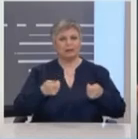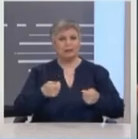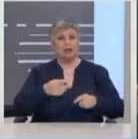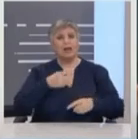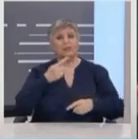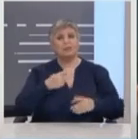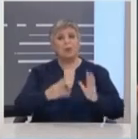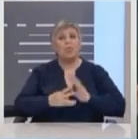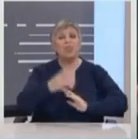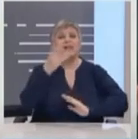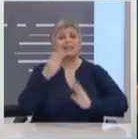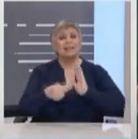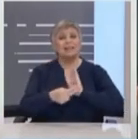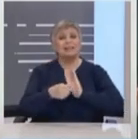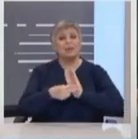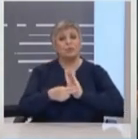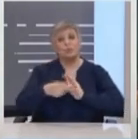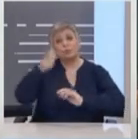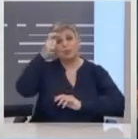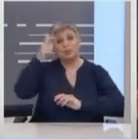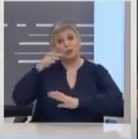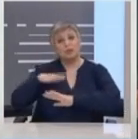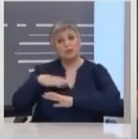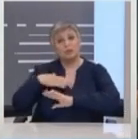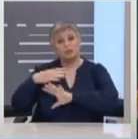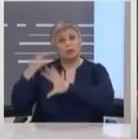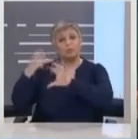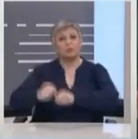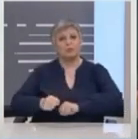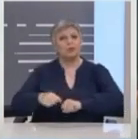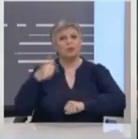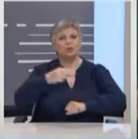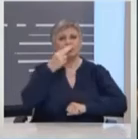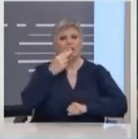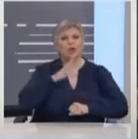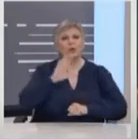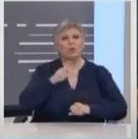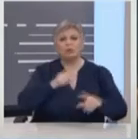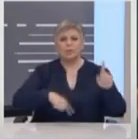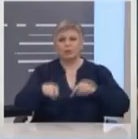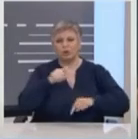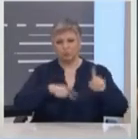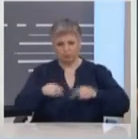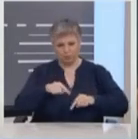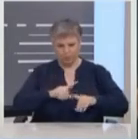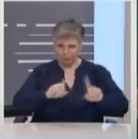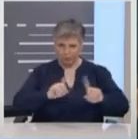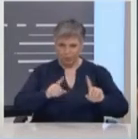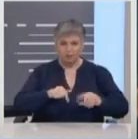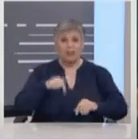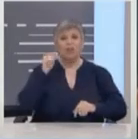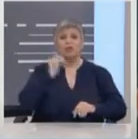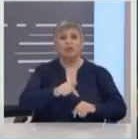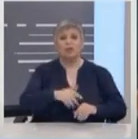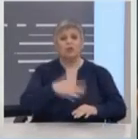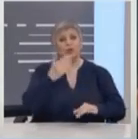Αυγούστου που έγινε ο Ατίλας 2 δεν κυβερνούσε η Χούντα την Ελλάδα, αλλά η μεταπολίτευση που την οδήγησε από αυτή